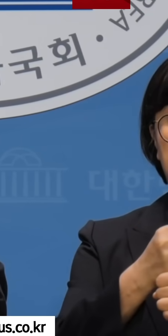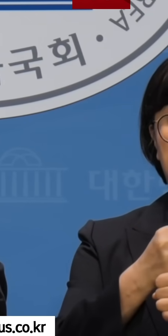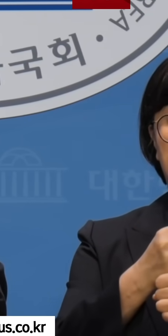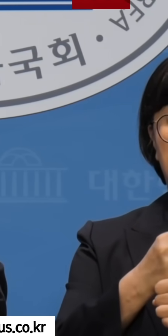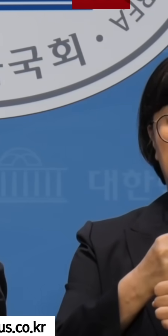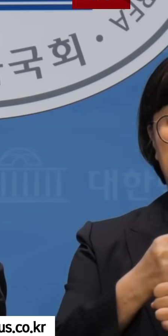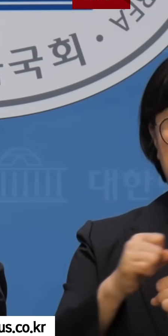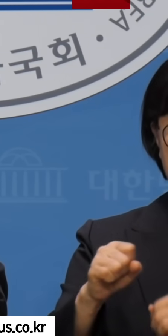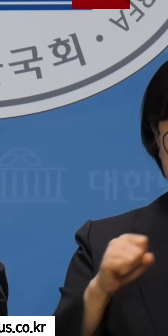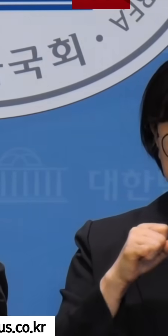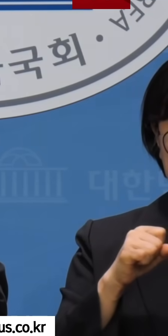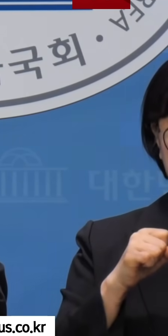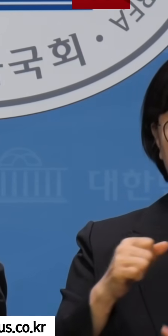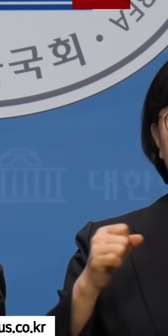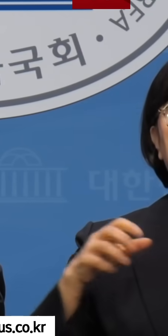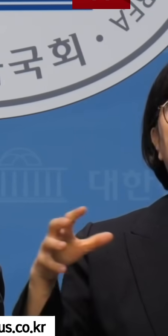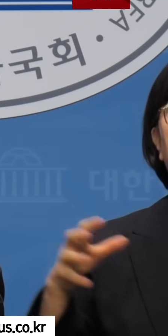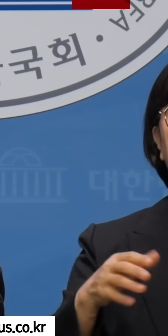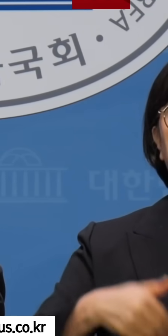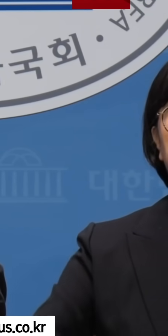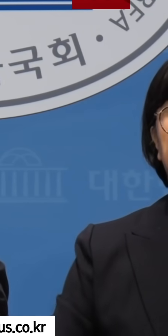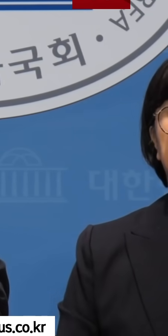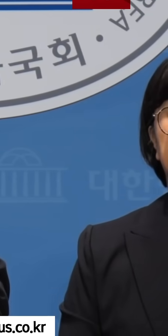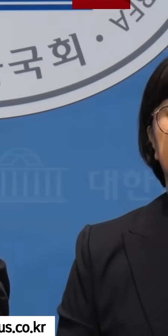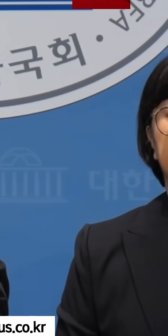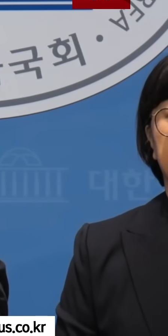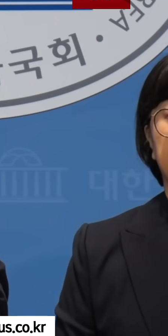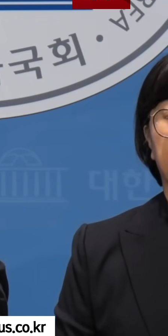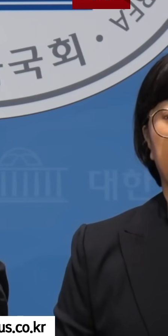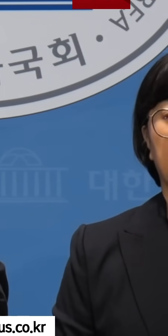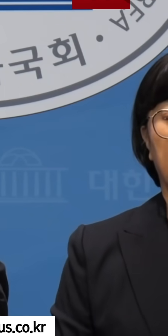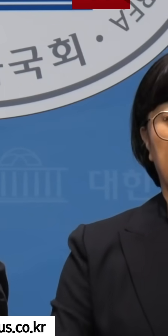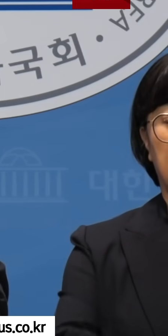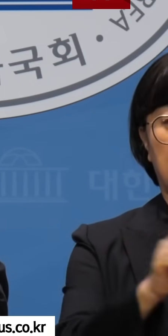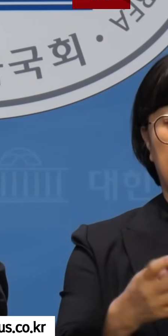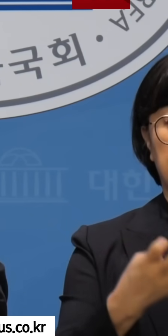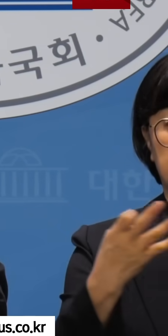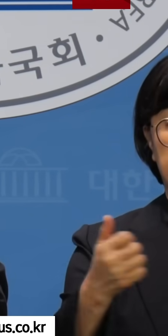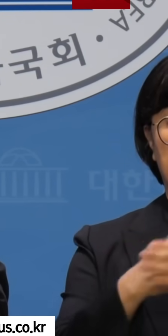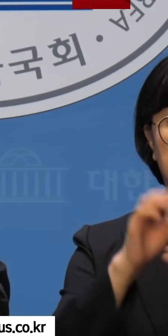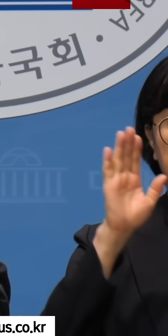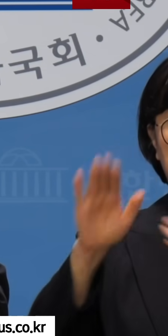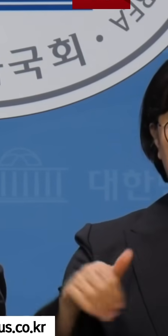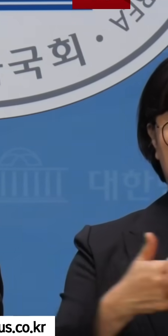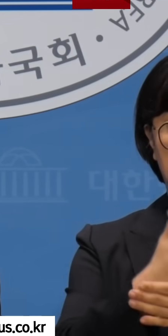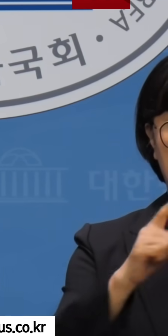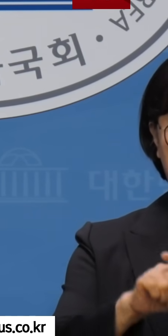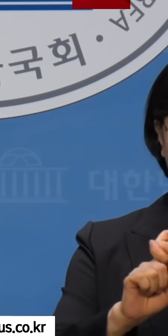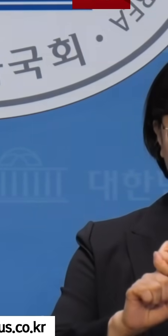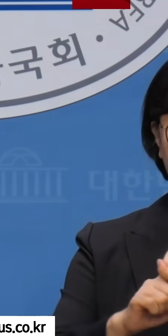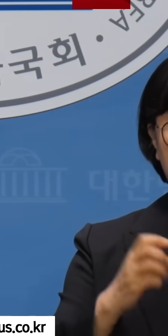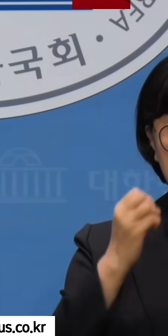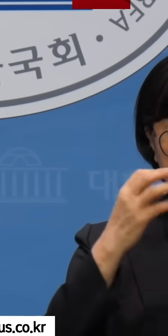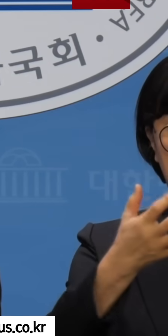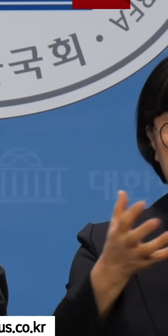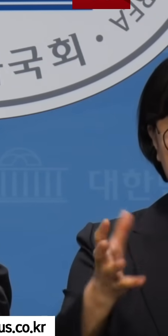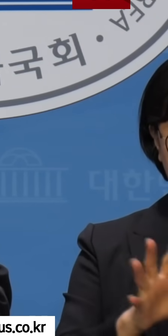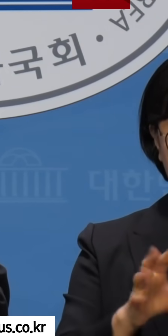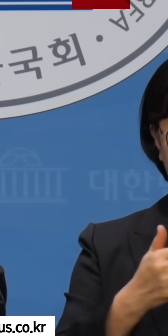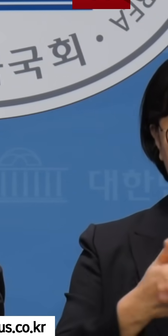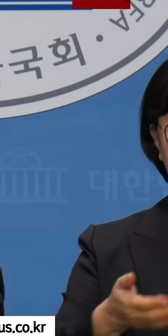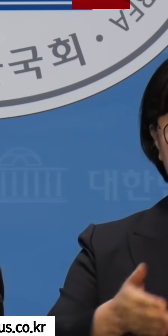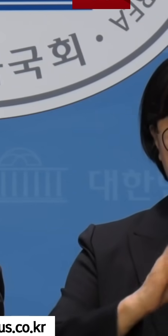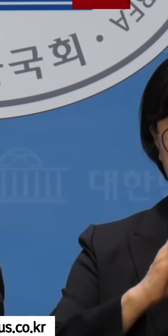만들겠다는 모든 세력이 힘을 모아야 합니다. 1월 14일 미래 대연합 창당 발기인 대회를